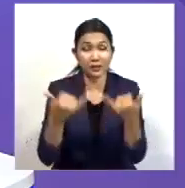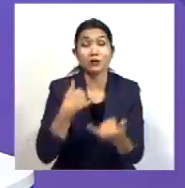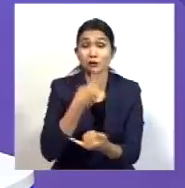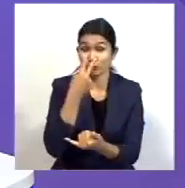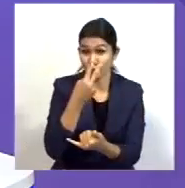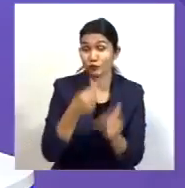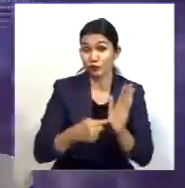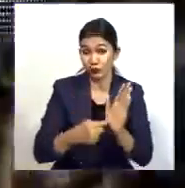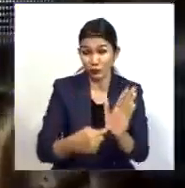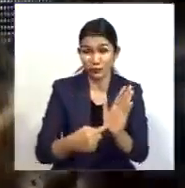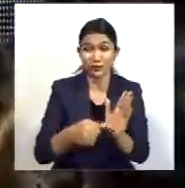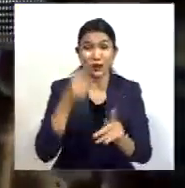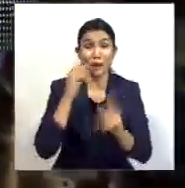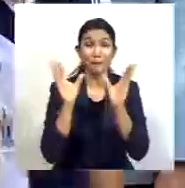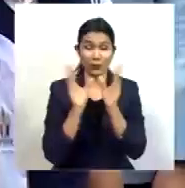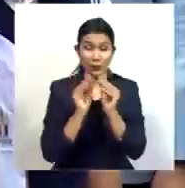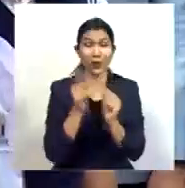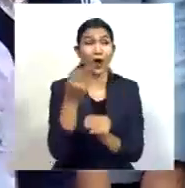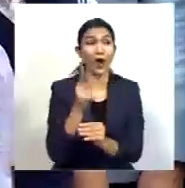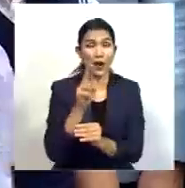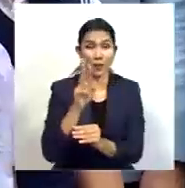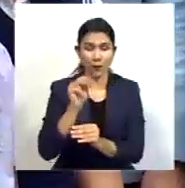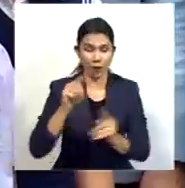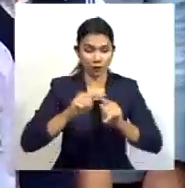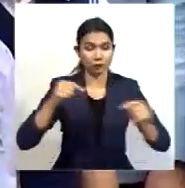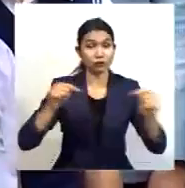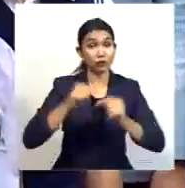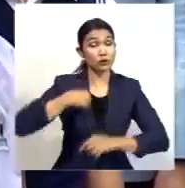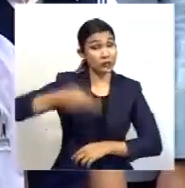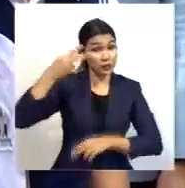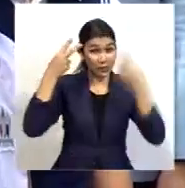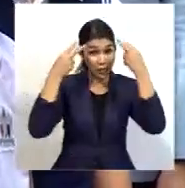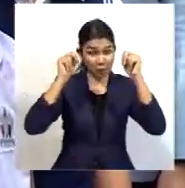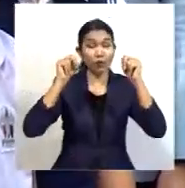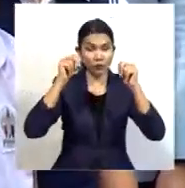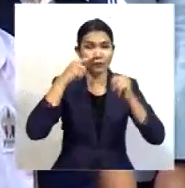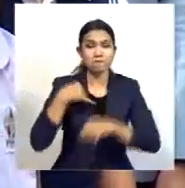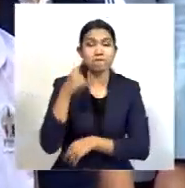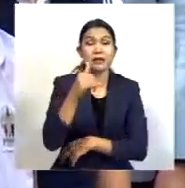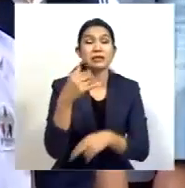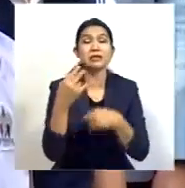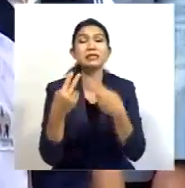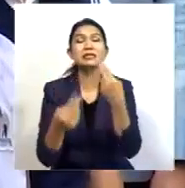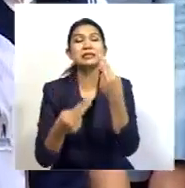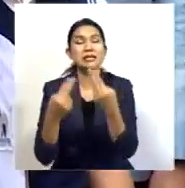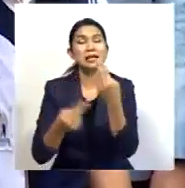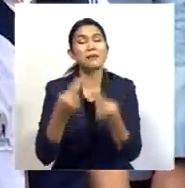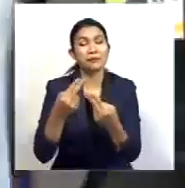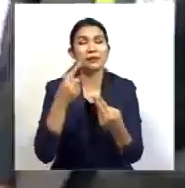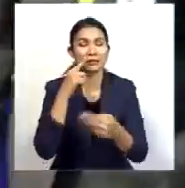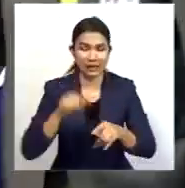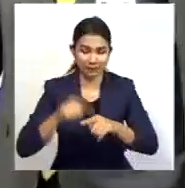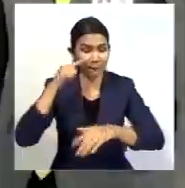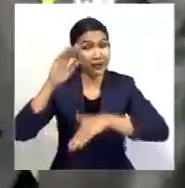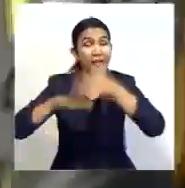ไปดูบรรยากาศกันก่อนนะคะก่อนการประชุมคณะรัฐมนตรีพลเอกประยุทธ์จันทร์โอชานายกรัฐมนตรีเยี่ยมชมการนำเสนอผลงานการ